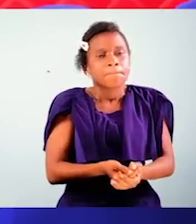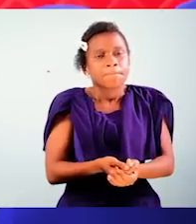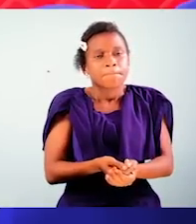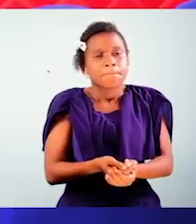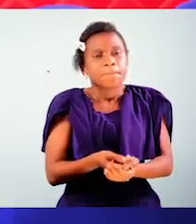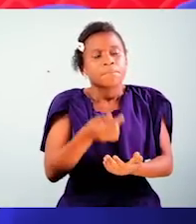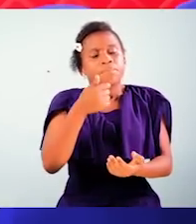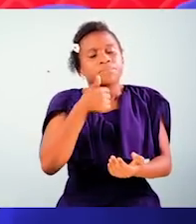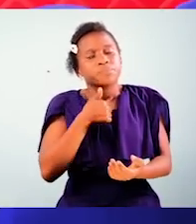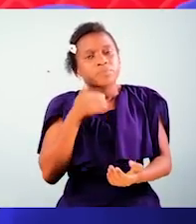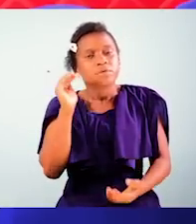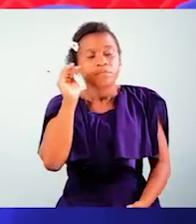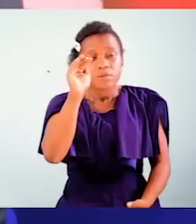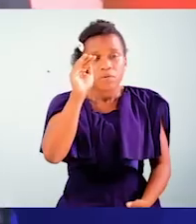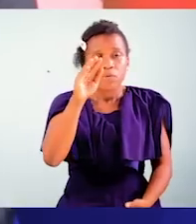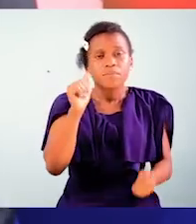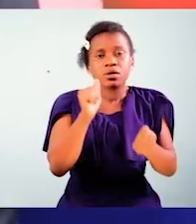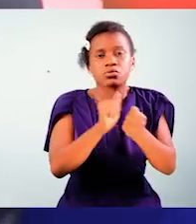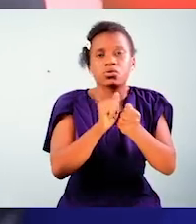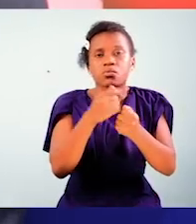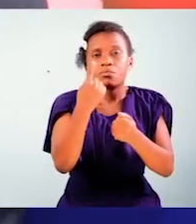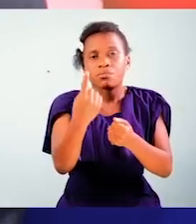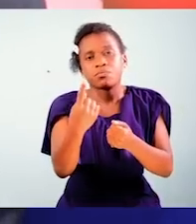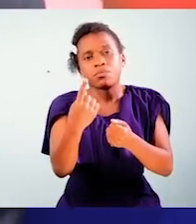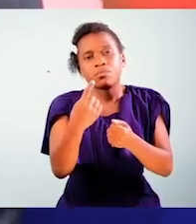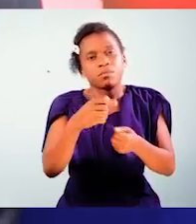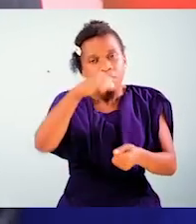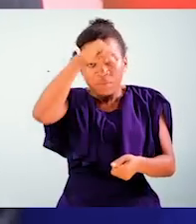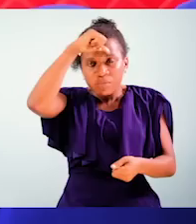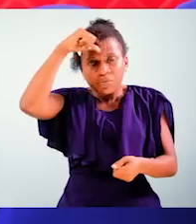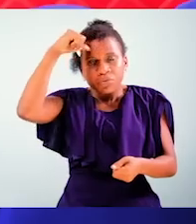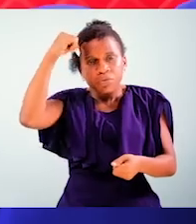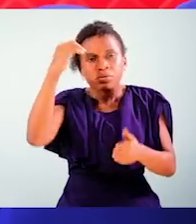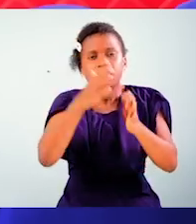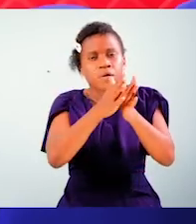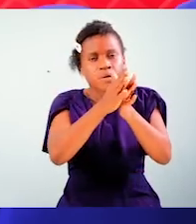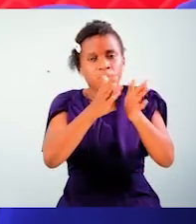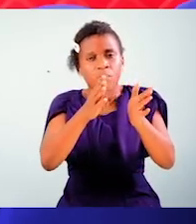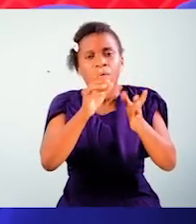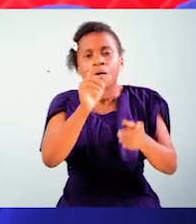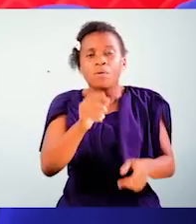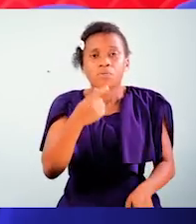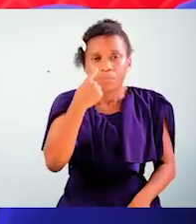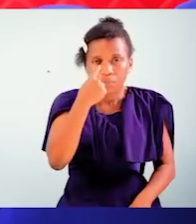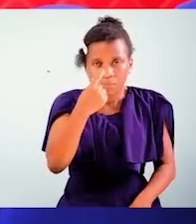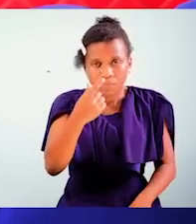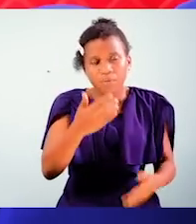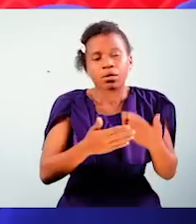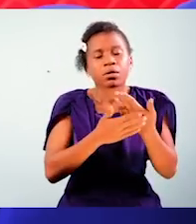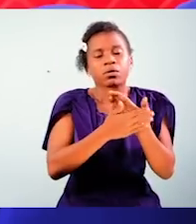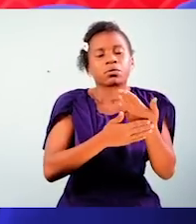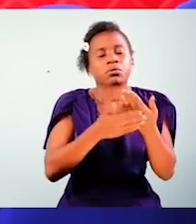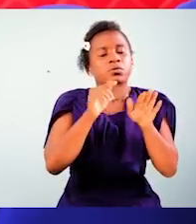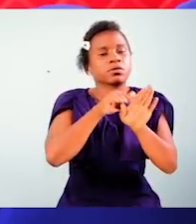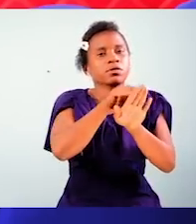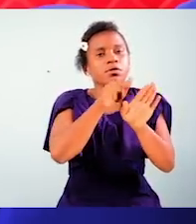Na nitakwambia jambo moja. Ndio. Shida kubwa ambayo hata wenzetu wameiona kwa hizi nchi za